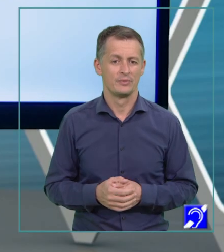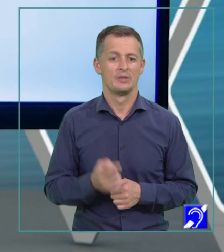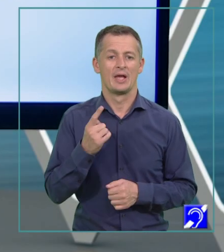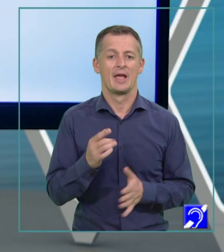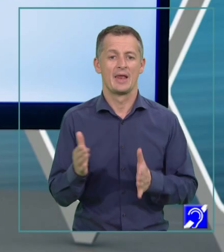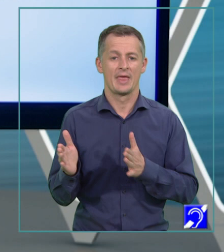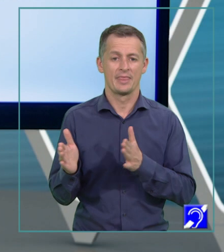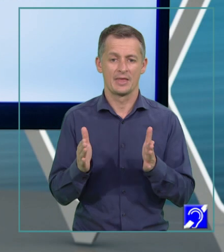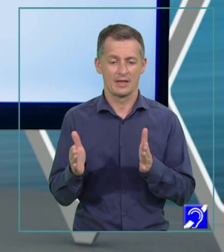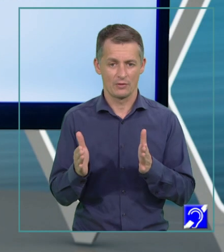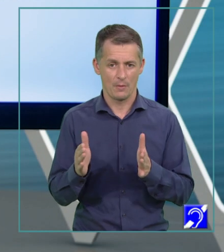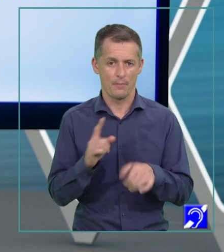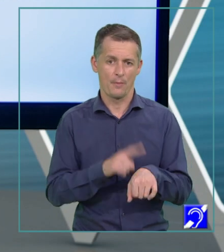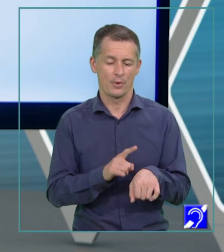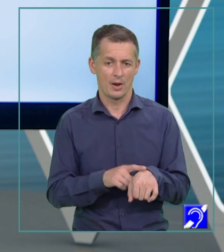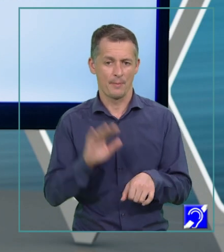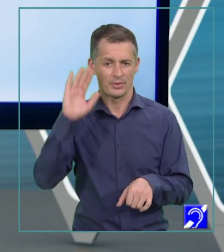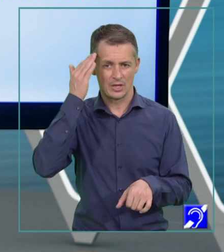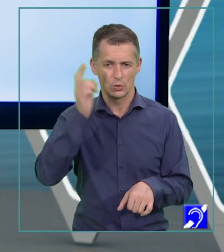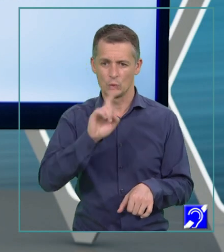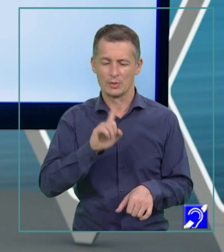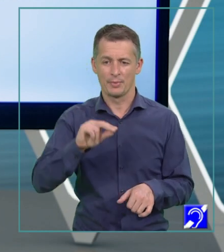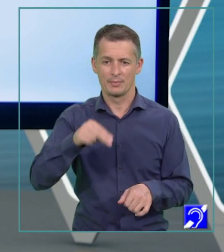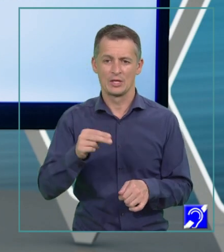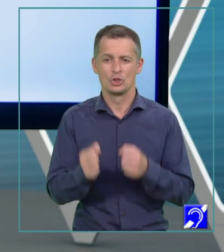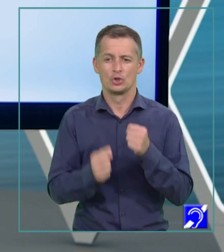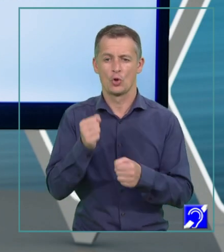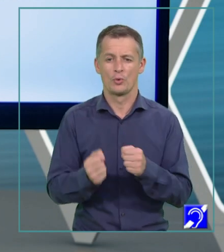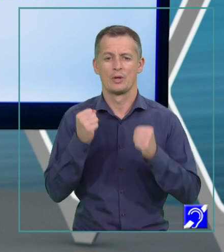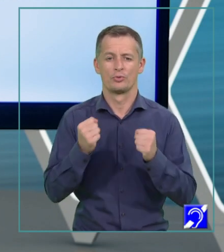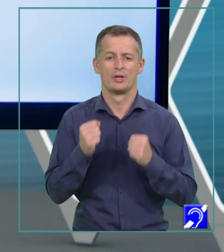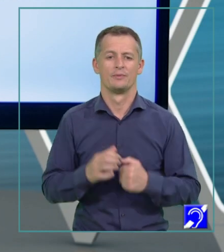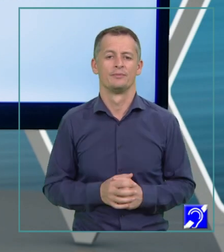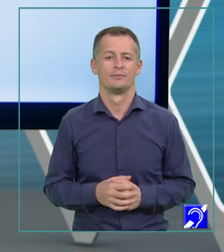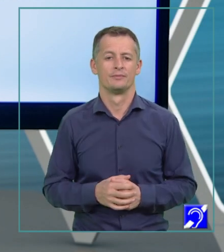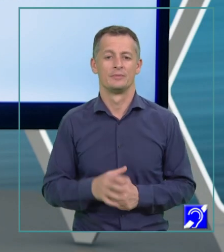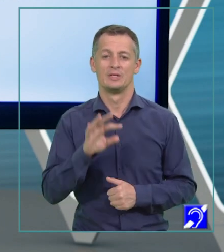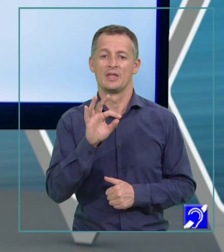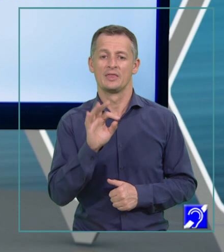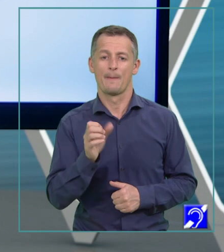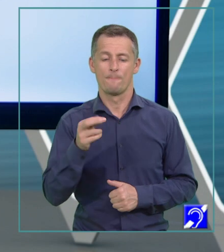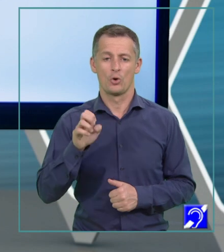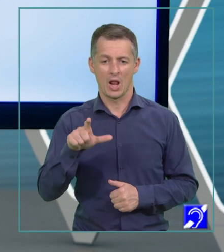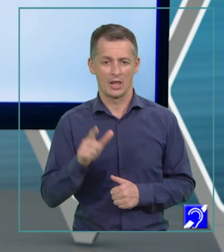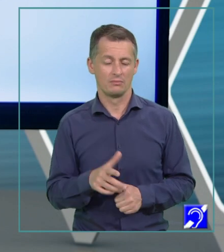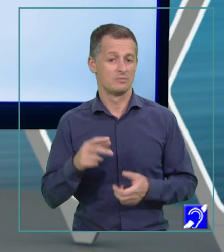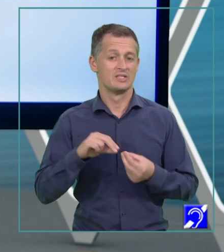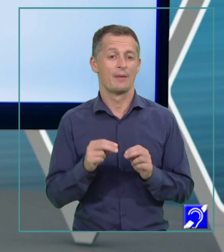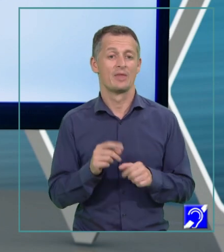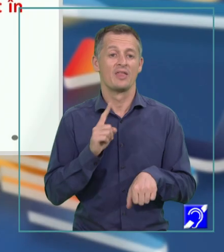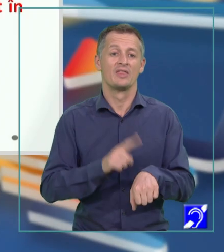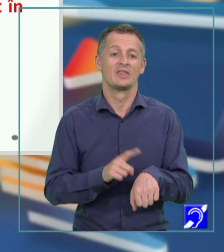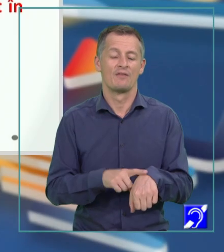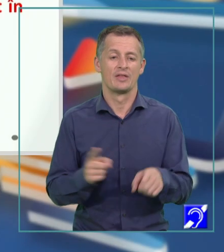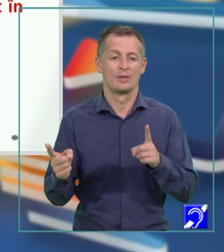intervalul temporal amintit, nu sunt permise zgomotele puternice. Temporal înseamnă interval de